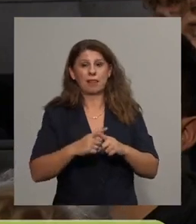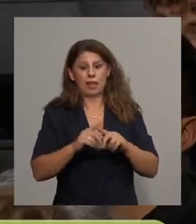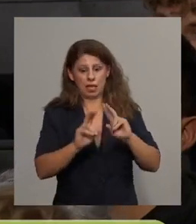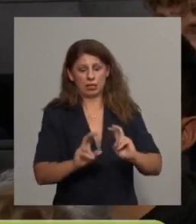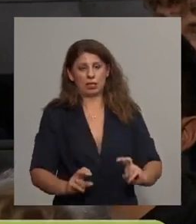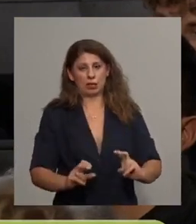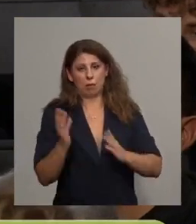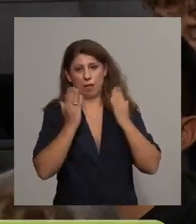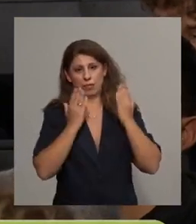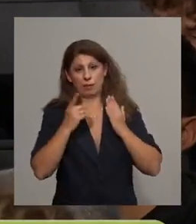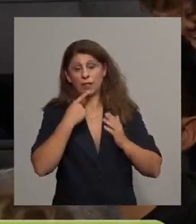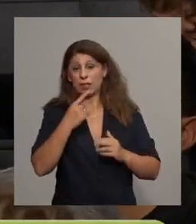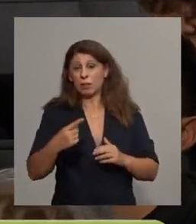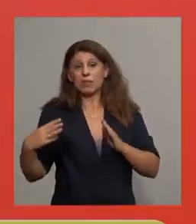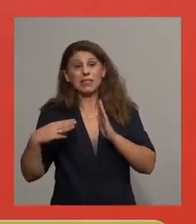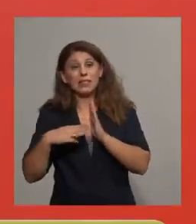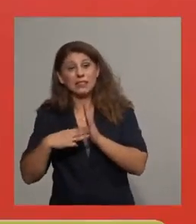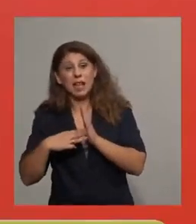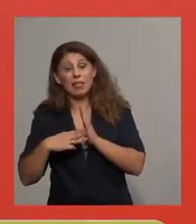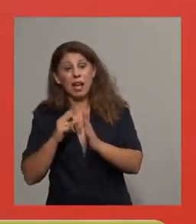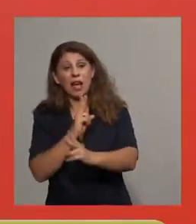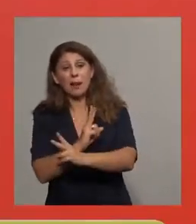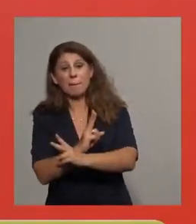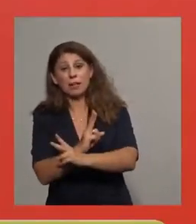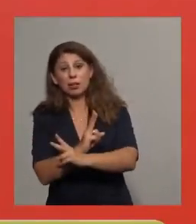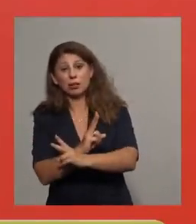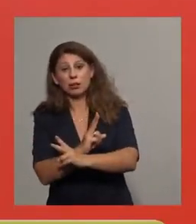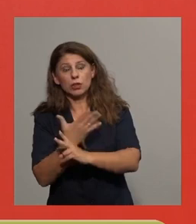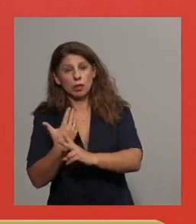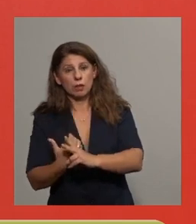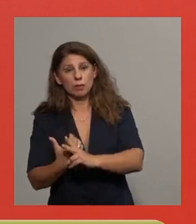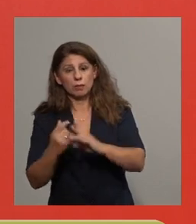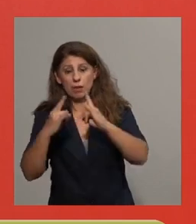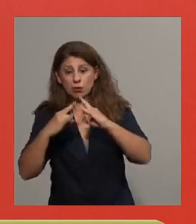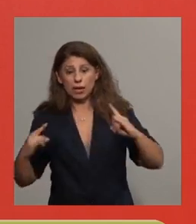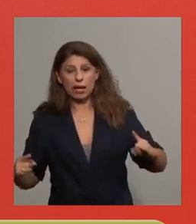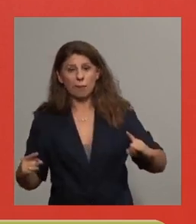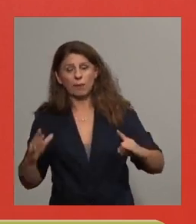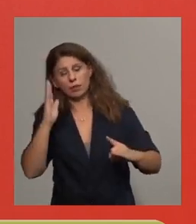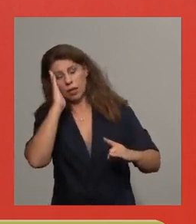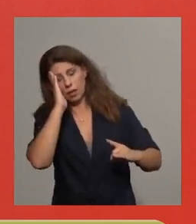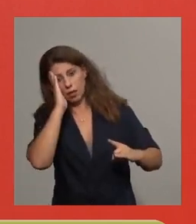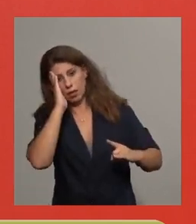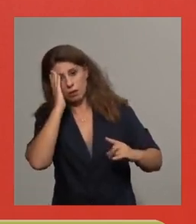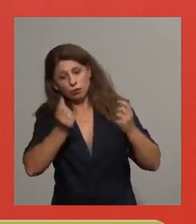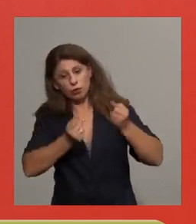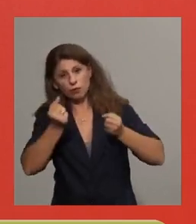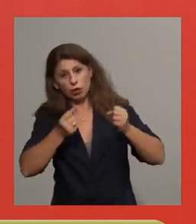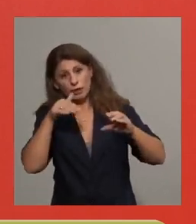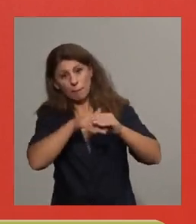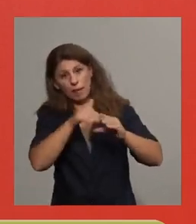μαθήματα. Να τα πει στους χιλιάδες αναπληρωτές που μένουν σε κάμπινγκ και κοιμούνται μέσα στα